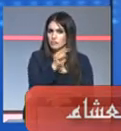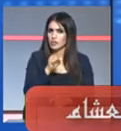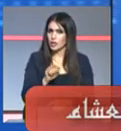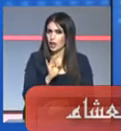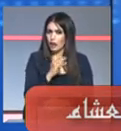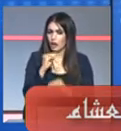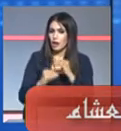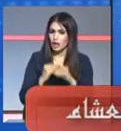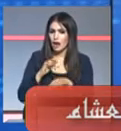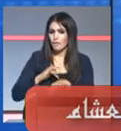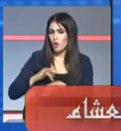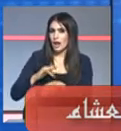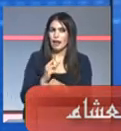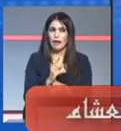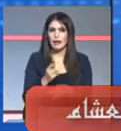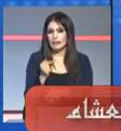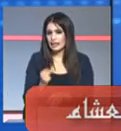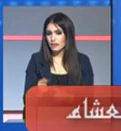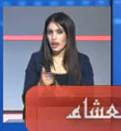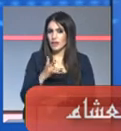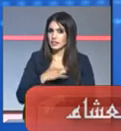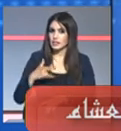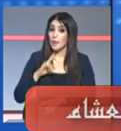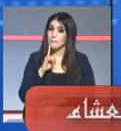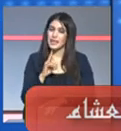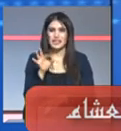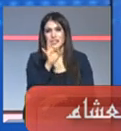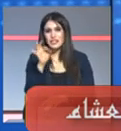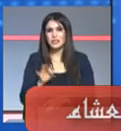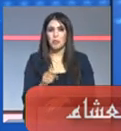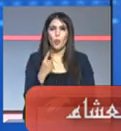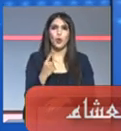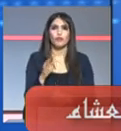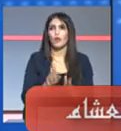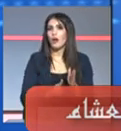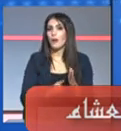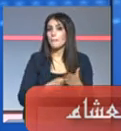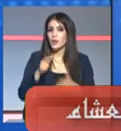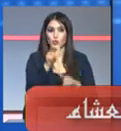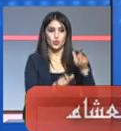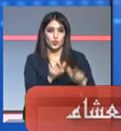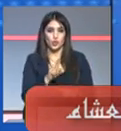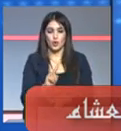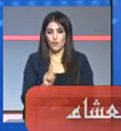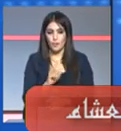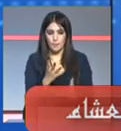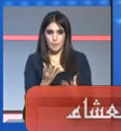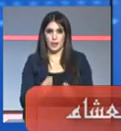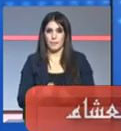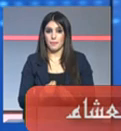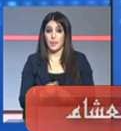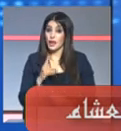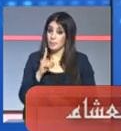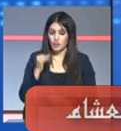الاعراض الجانبيه وقت السجين نسبه كل شيء هي النسبه فيه واحد في المليون لكن احنا ما حدن خلوها بروكولي